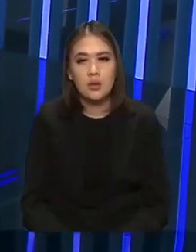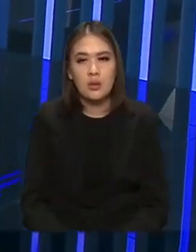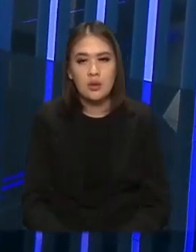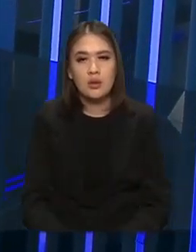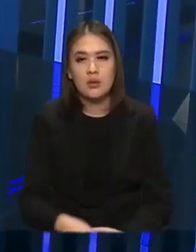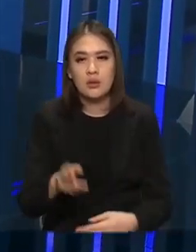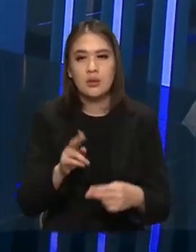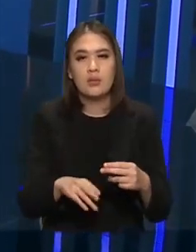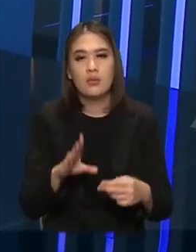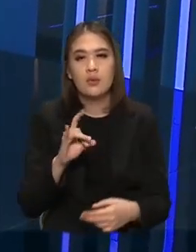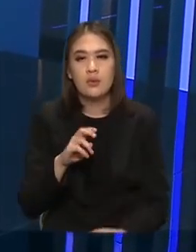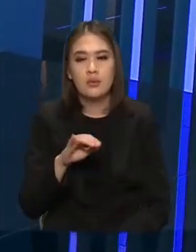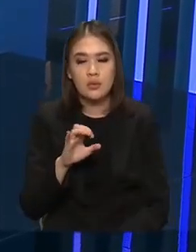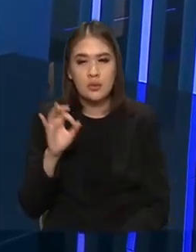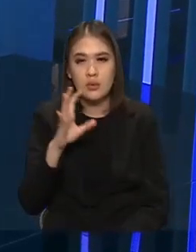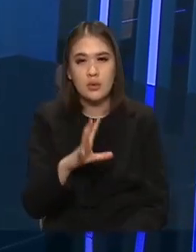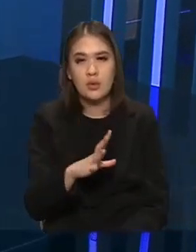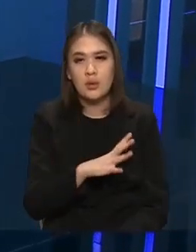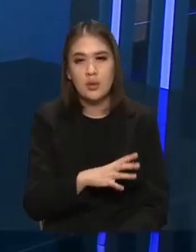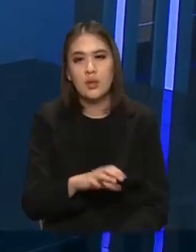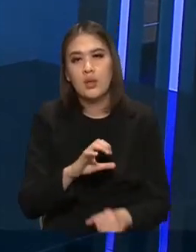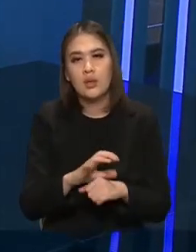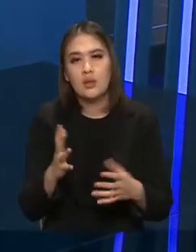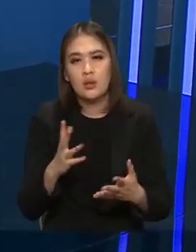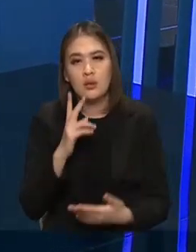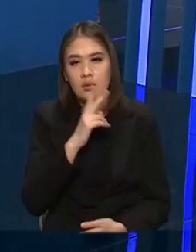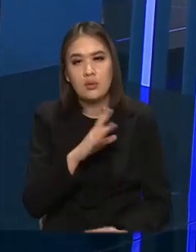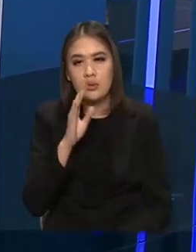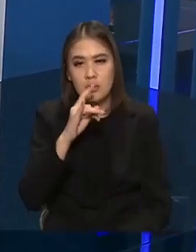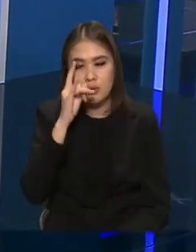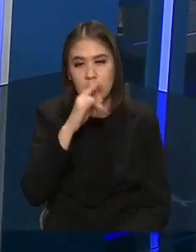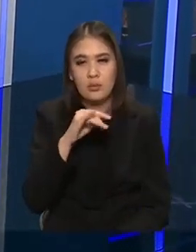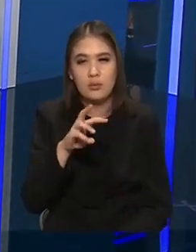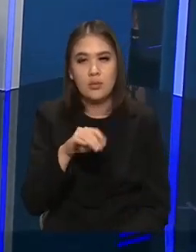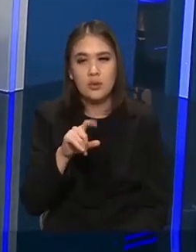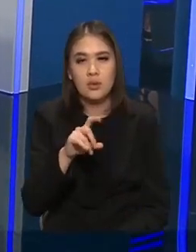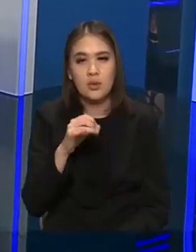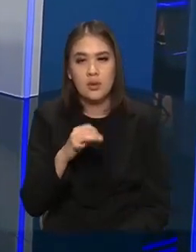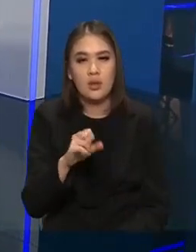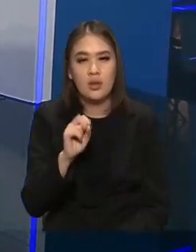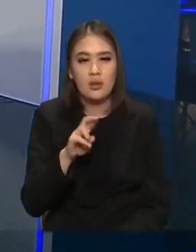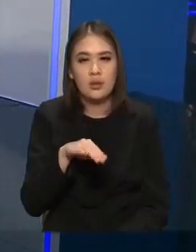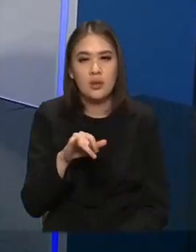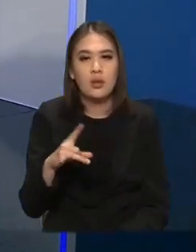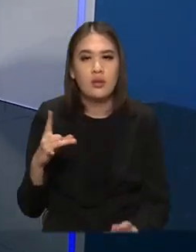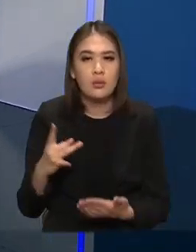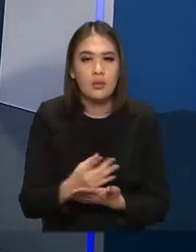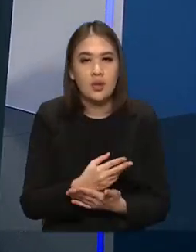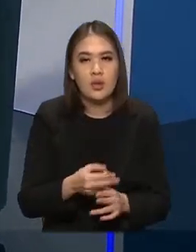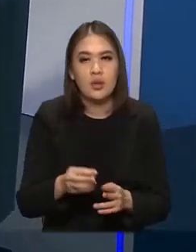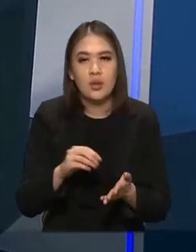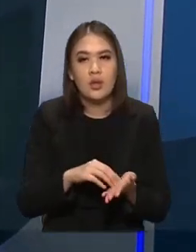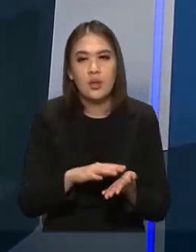И в завершении выпуска о необычной экспозиции, которую могут увидеть казахстанцы в музее Актау. Там впервые презентовали